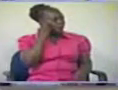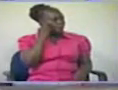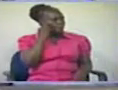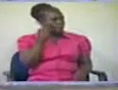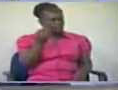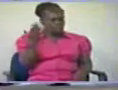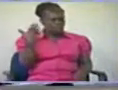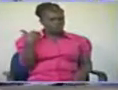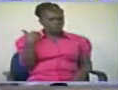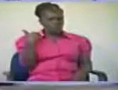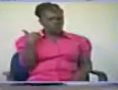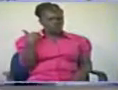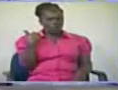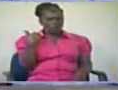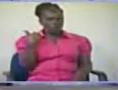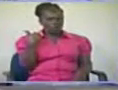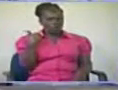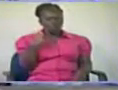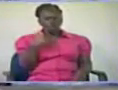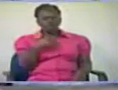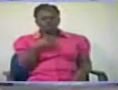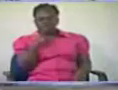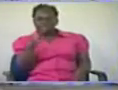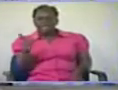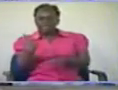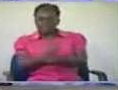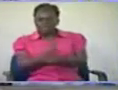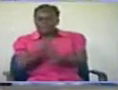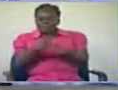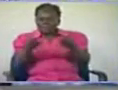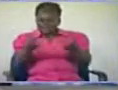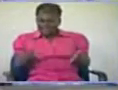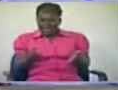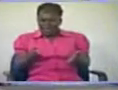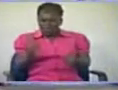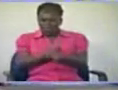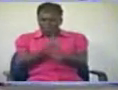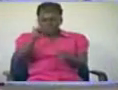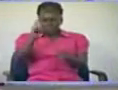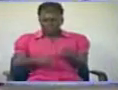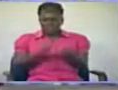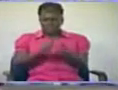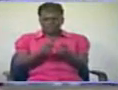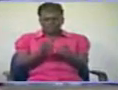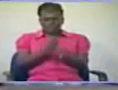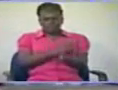tunajidai, tunakimbia huku na kule, tunatafuta senti, mm, lakini sasa tutawalea watoto wetu. Ndugu Saya, kabla